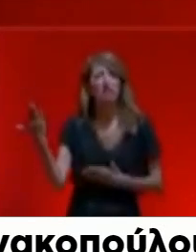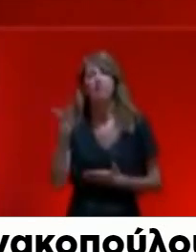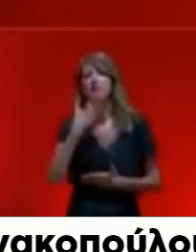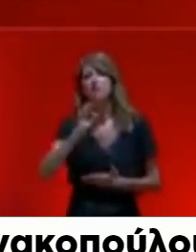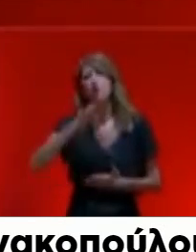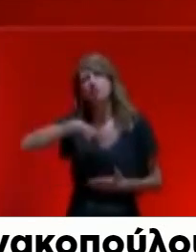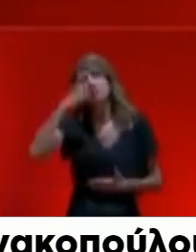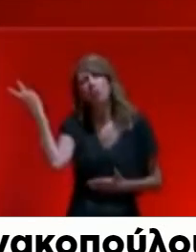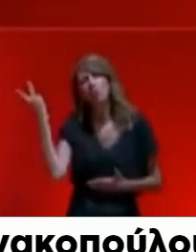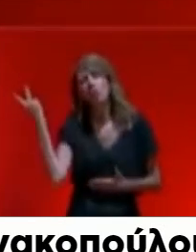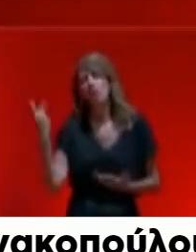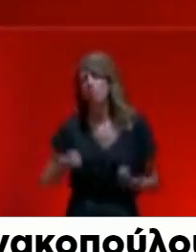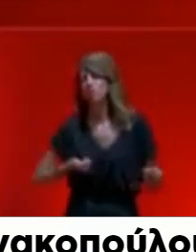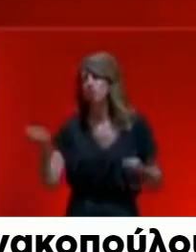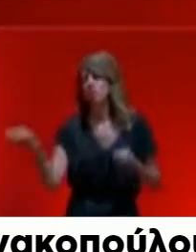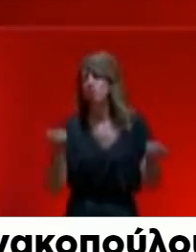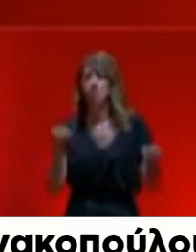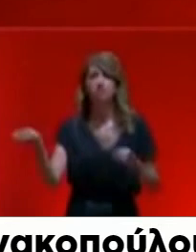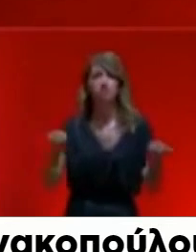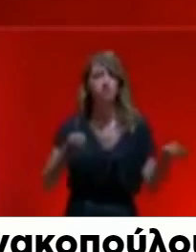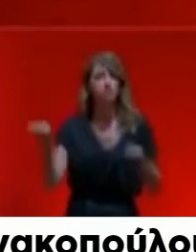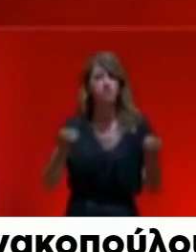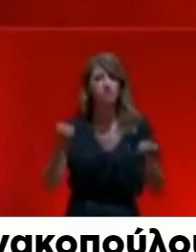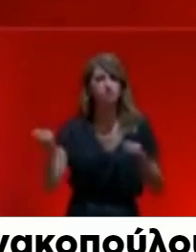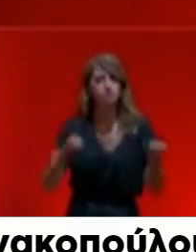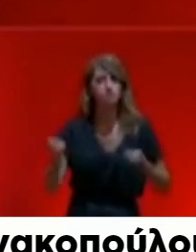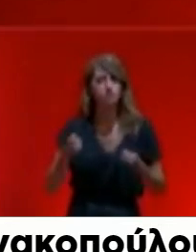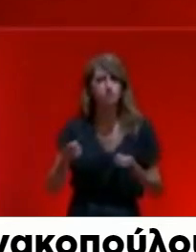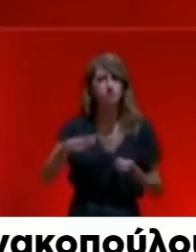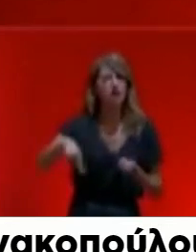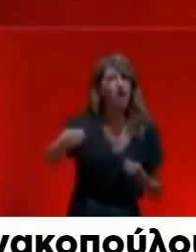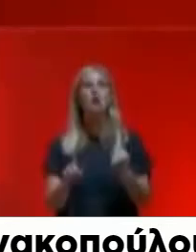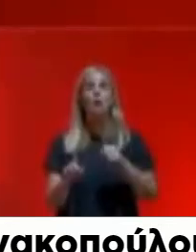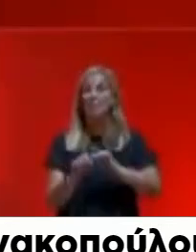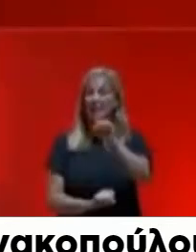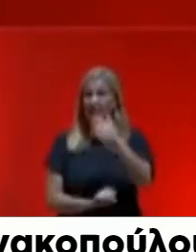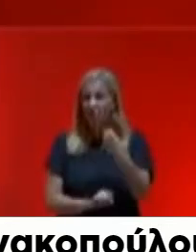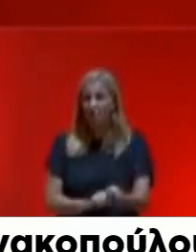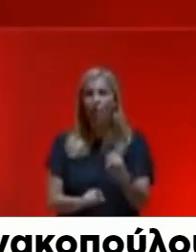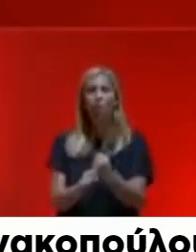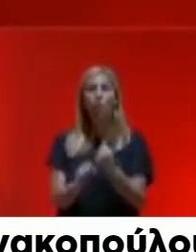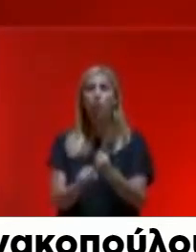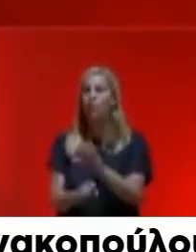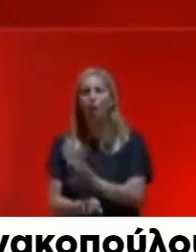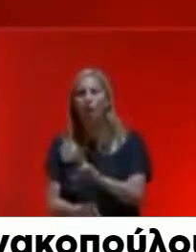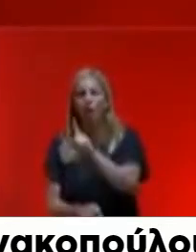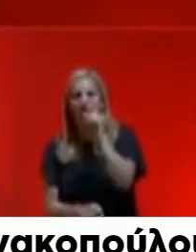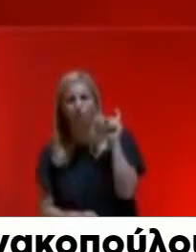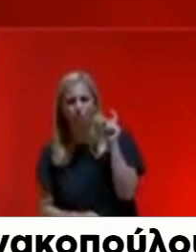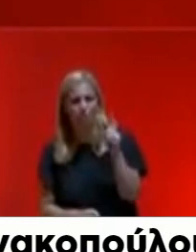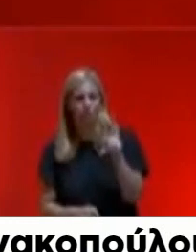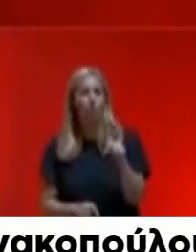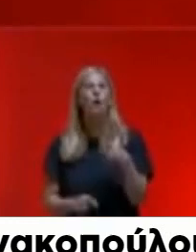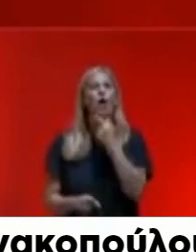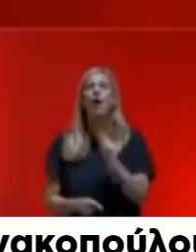Προοδευτική Συμμαχία, να έρθουν την Κυριακή. Έχουν δικαίωμα να ψηφίσουν όλοι που το επιθυμούν, γινόμενοι μέλη, εγγραφόμενοι. Αυτό μπορεί να γίνει και την